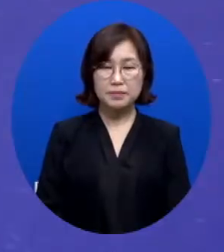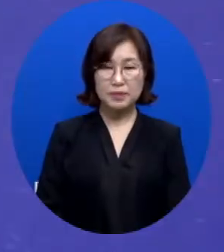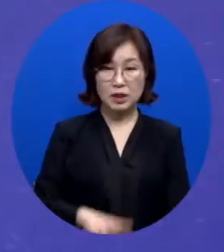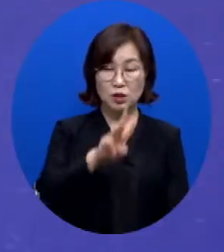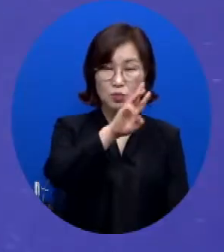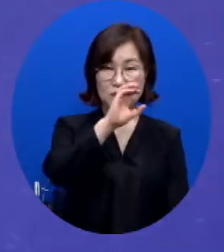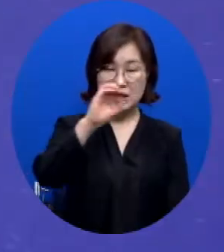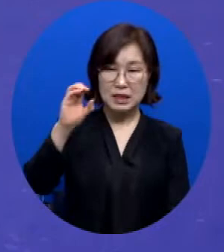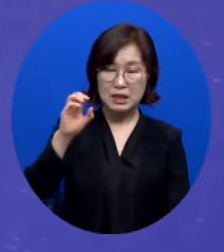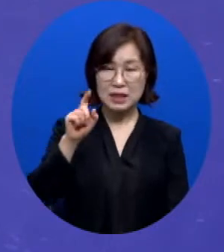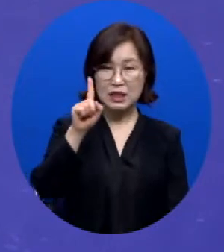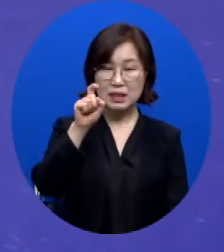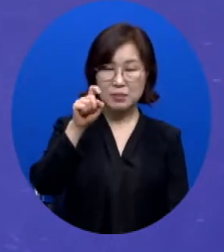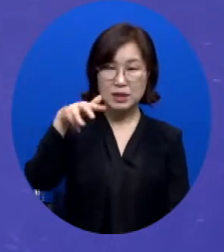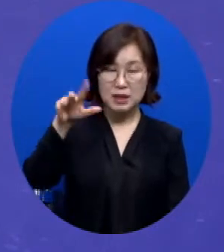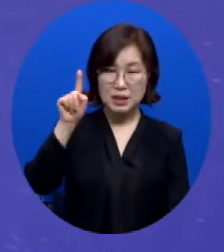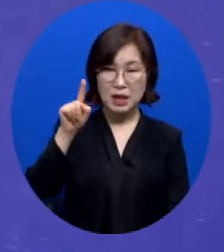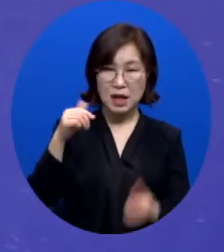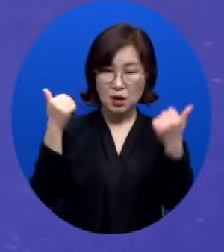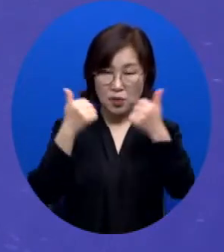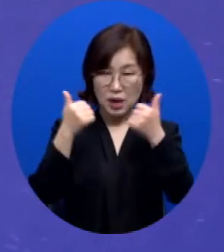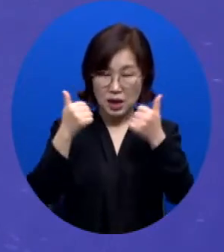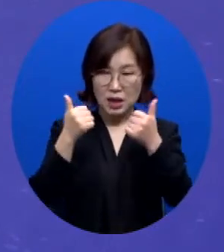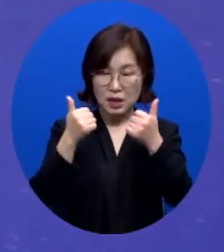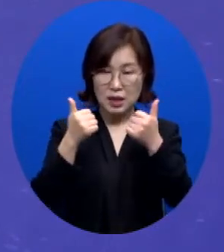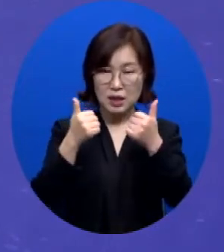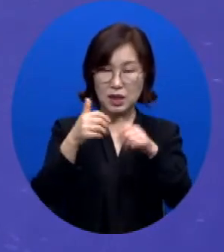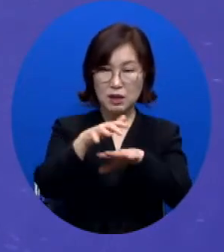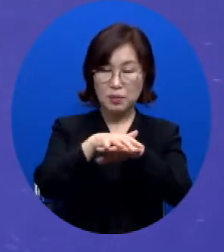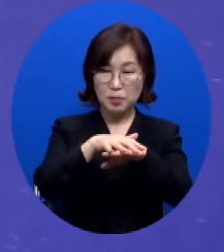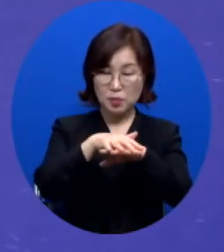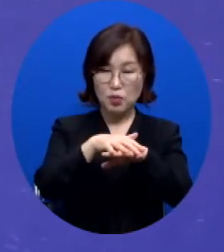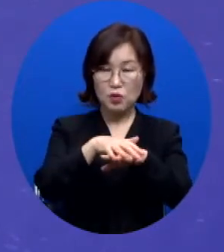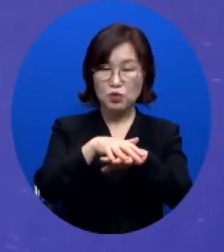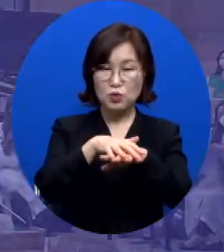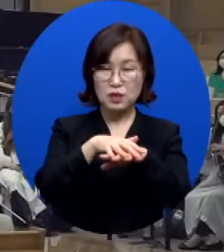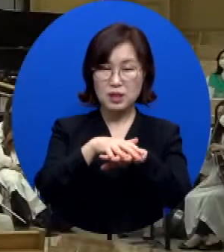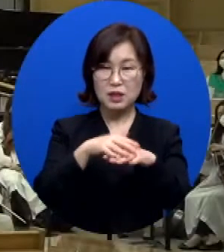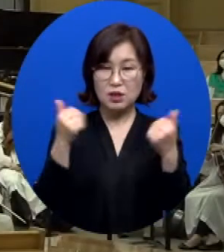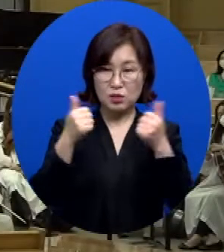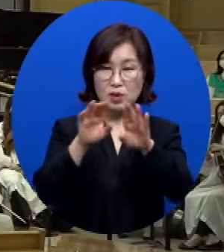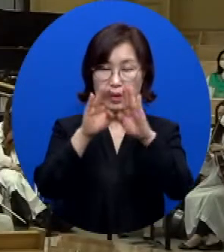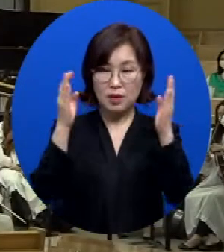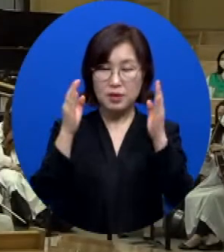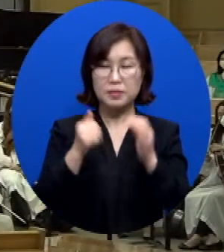WCC가 11차 총회 한국준비위원회 발족 행사를 열었습니다.